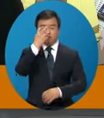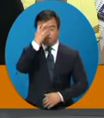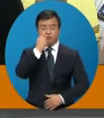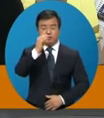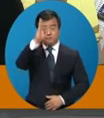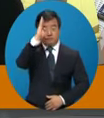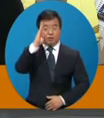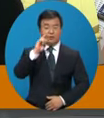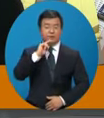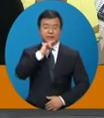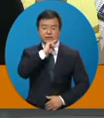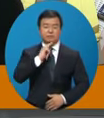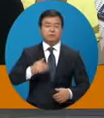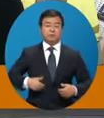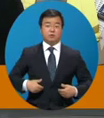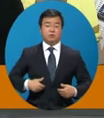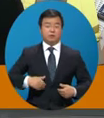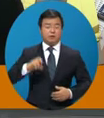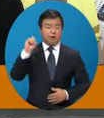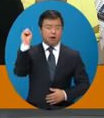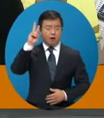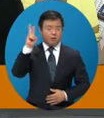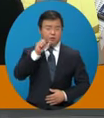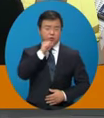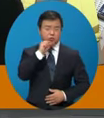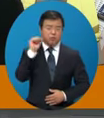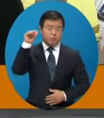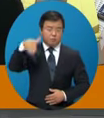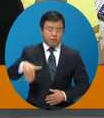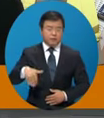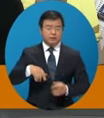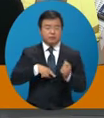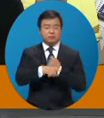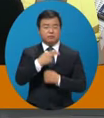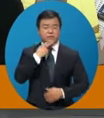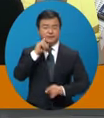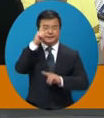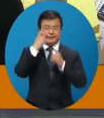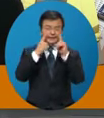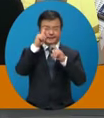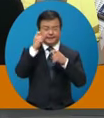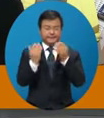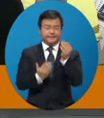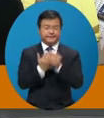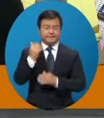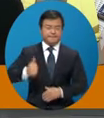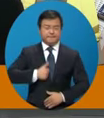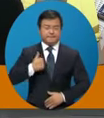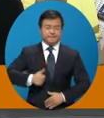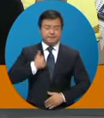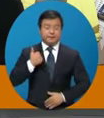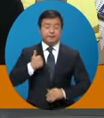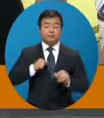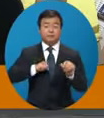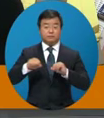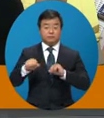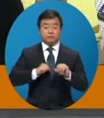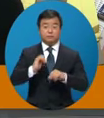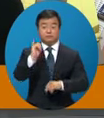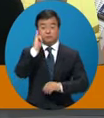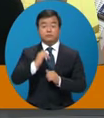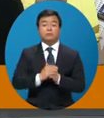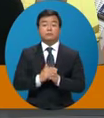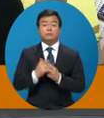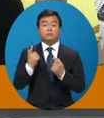특히 청소년들은 갑자기 성적이 떨어지거나 이유 없이 짜증을 부리는 등 우울증이 행동으로 나타나기도 합니다. 이 청소년들의